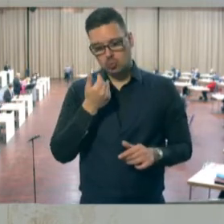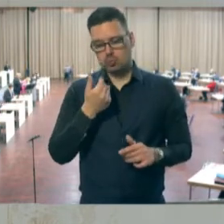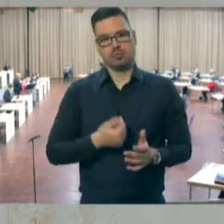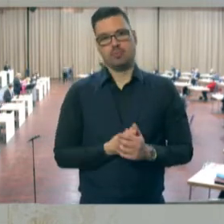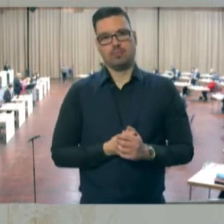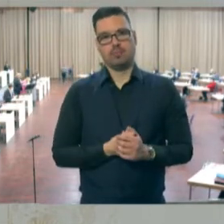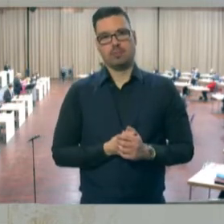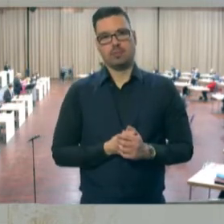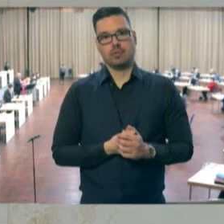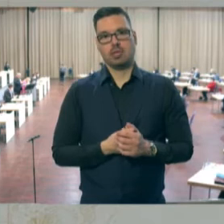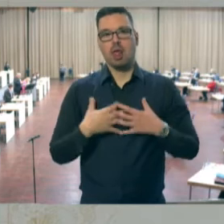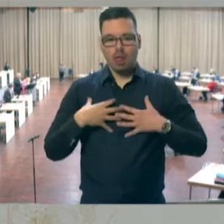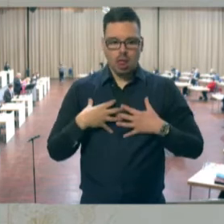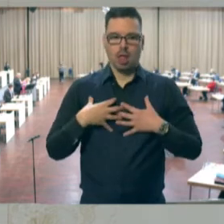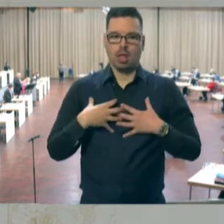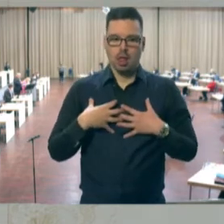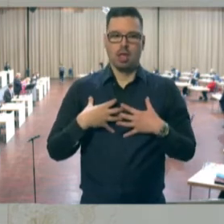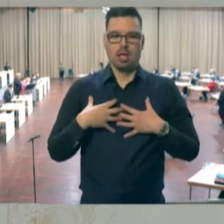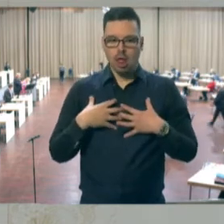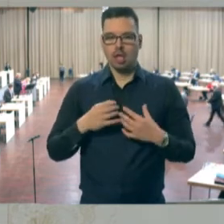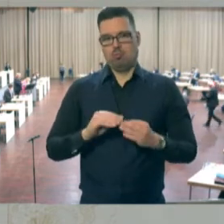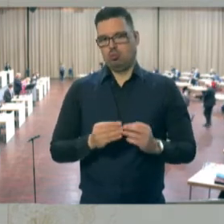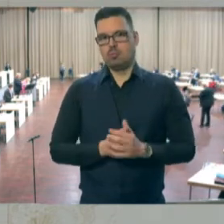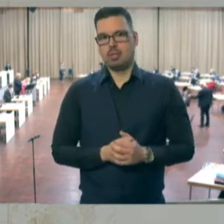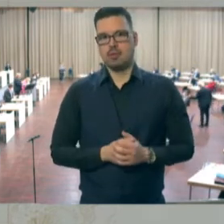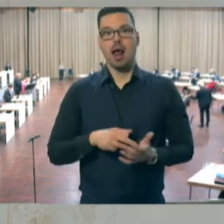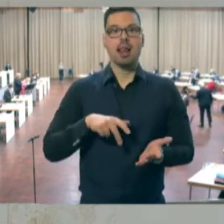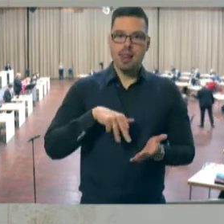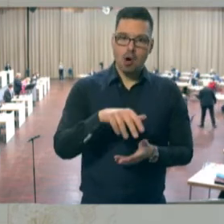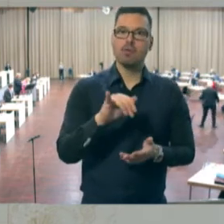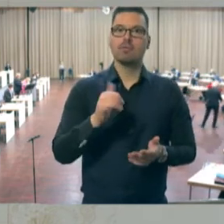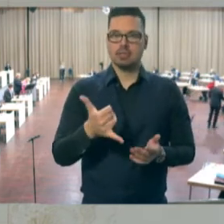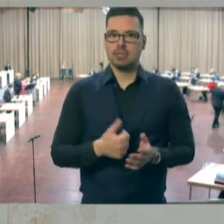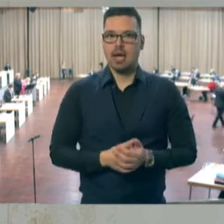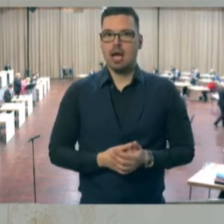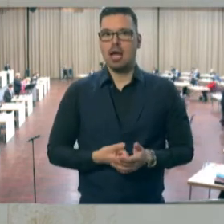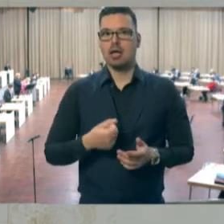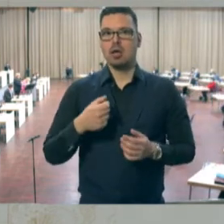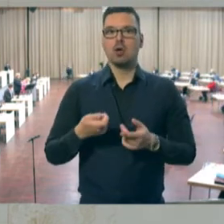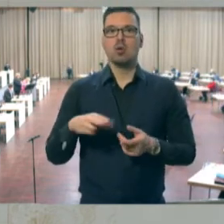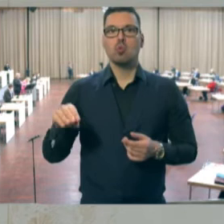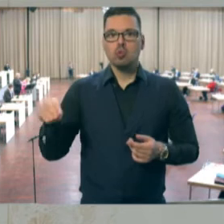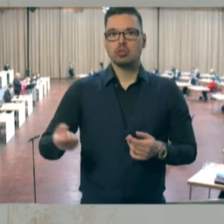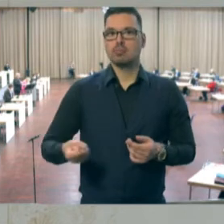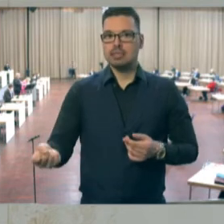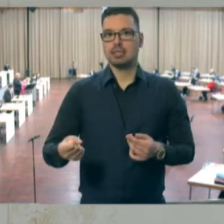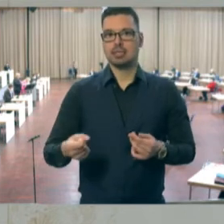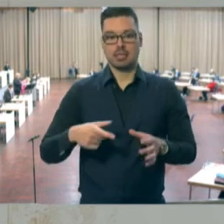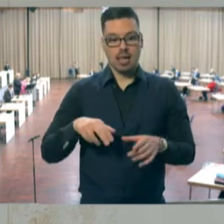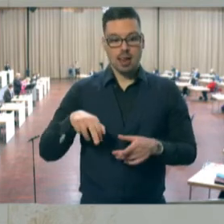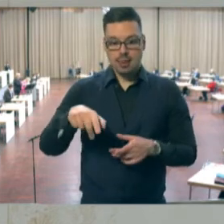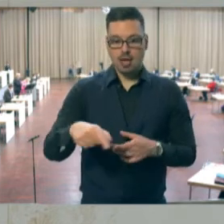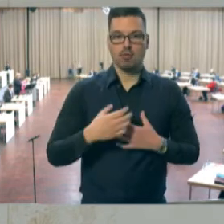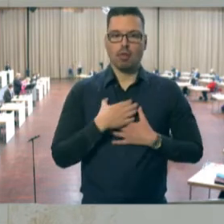unter Konditionsschwierigkeiten. Sie kann laufen noch gar nicht, mit dem Hund spazieren gehen, nach wenigen Metern fehlt ihr die Luft.